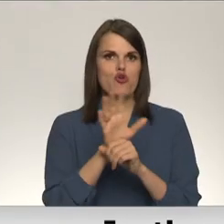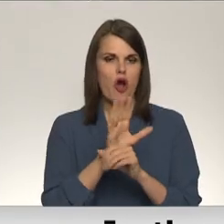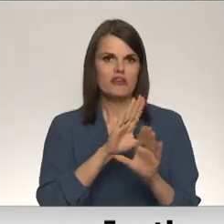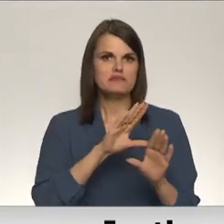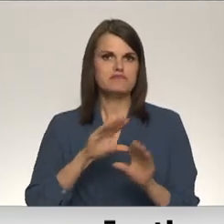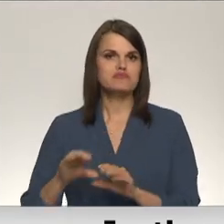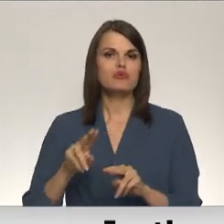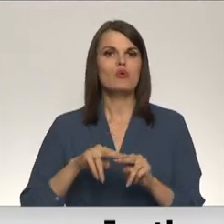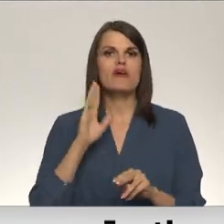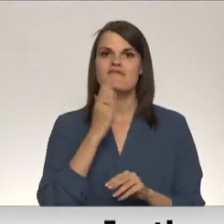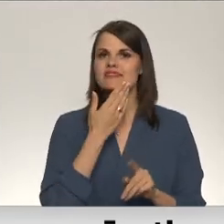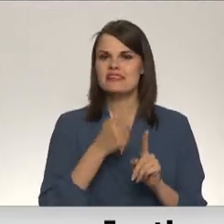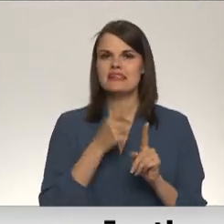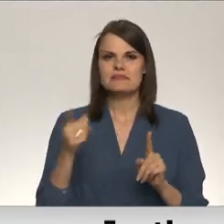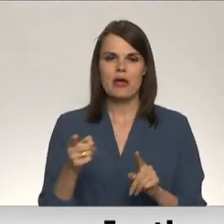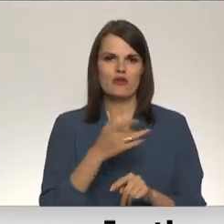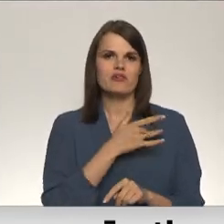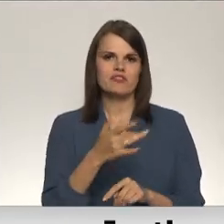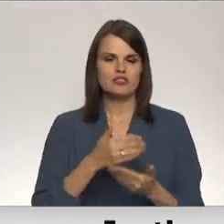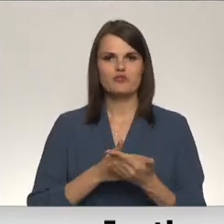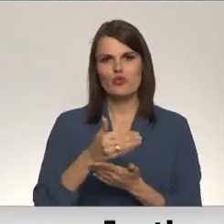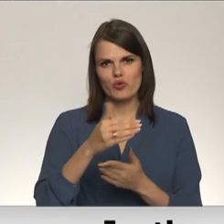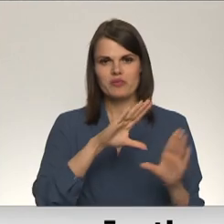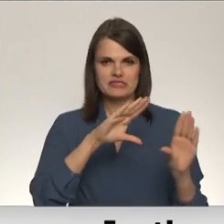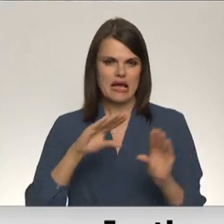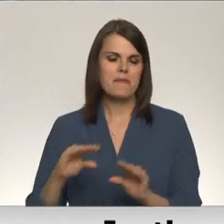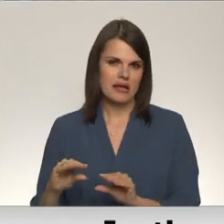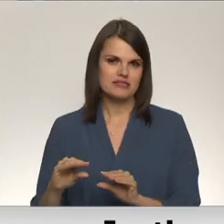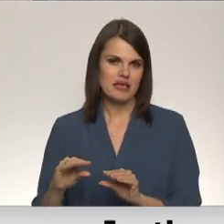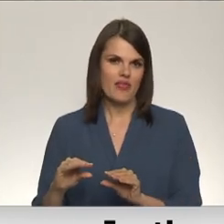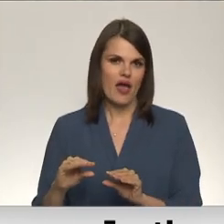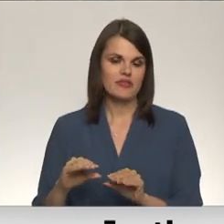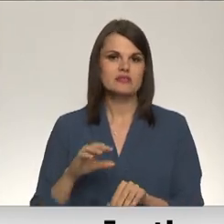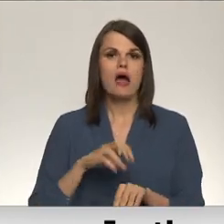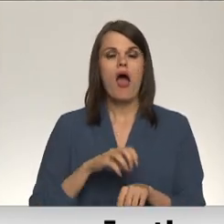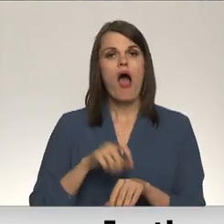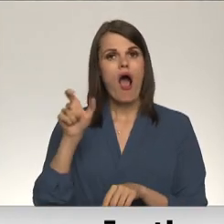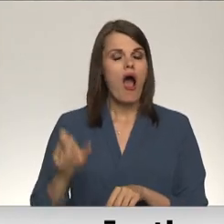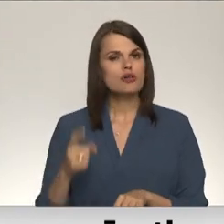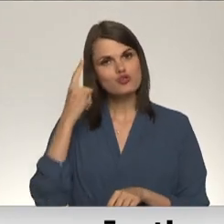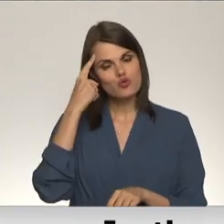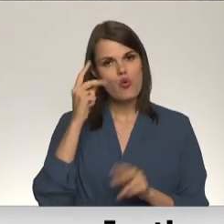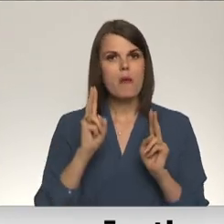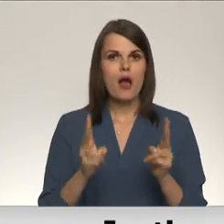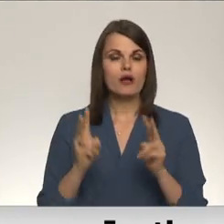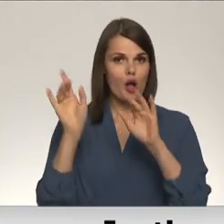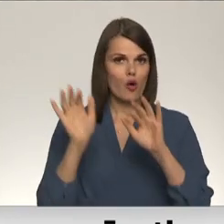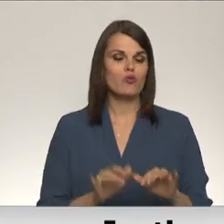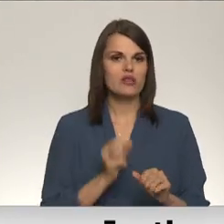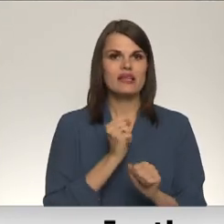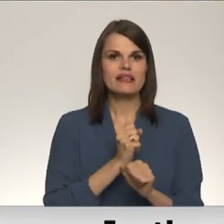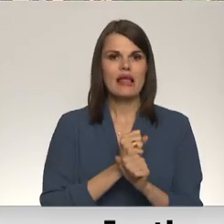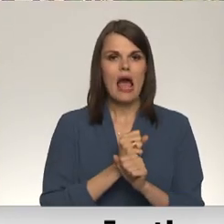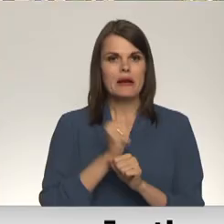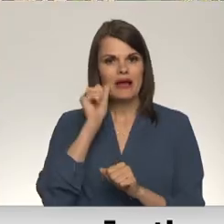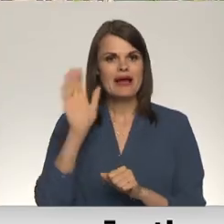un vasaras periodā visticamāk turpināsies šāda tendence. Ārste Timčenko prognozē, ka rudenī viņas darba